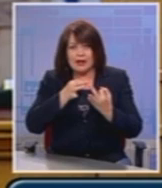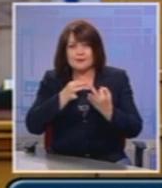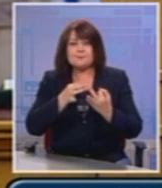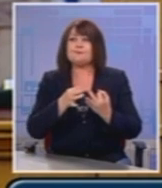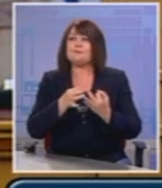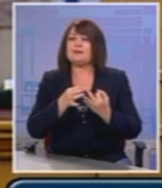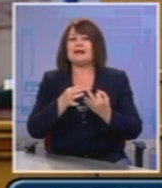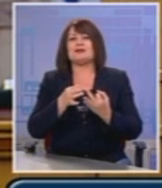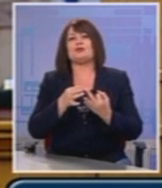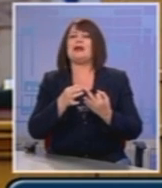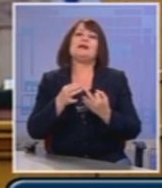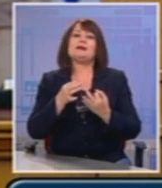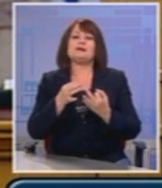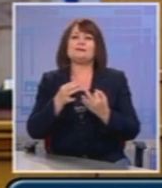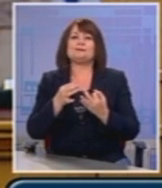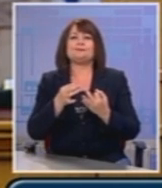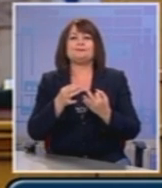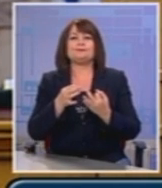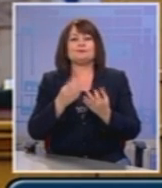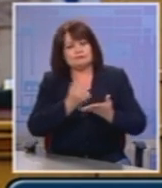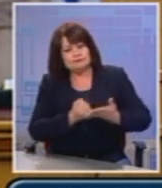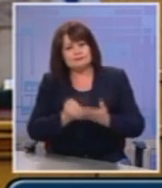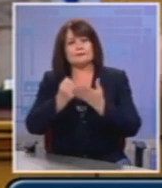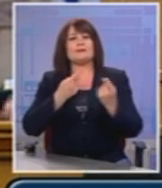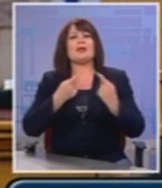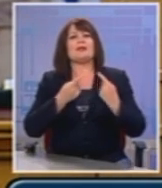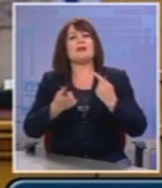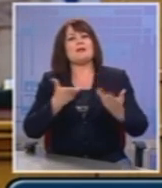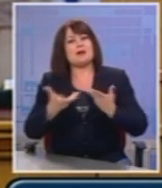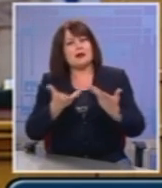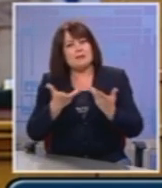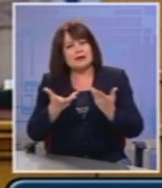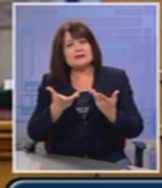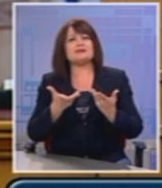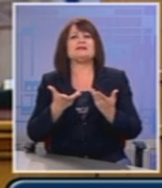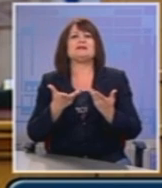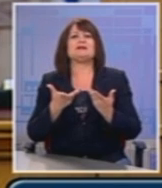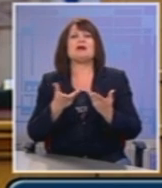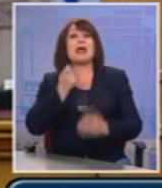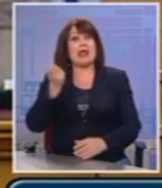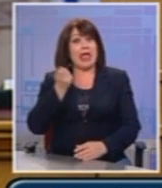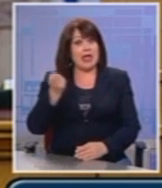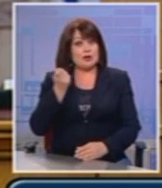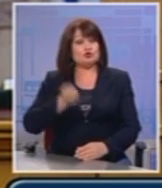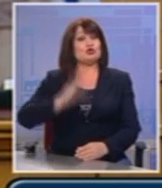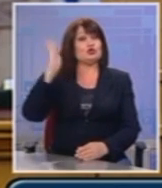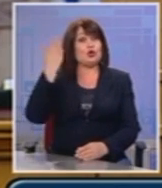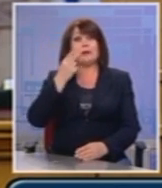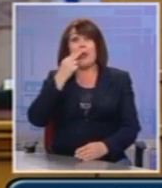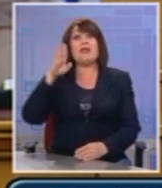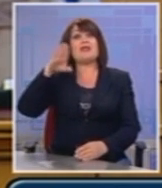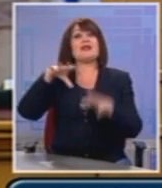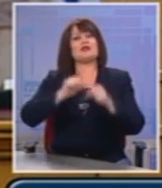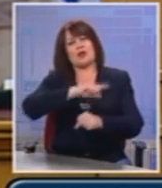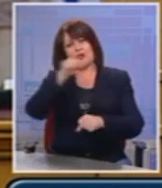να υποστηρίξει της διαπραγματεύσεις για το χρέος απ την εποχή της δικτατορίας